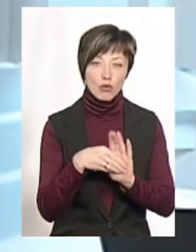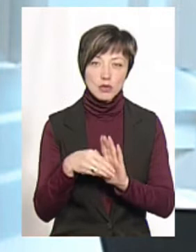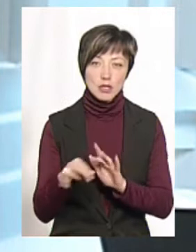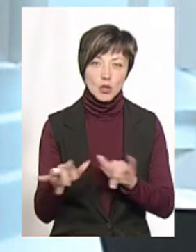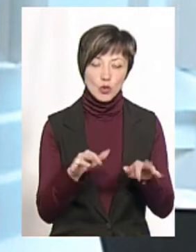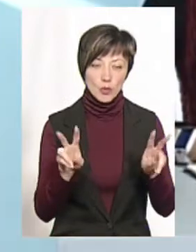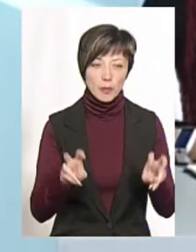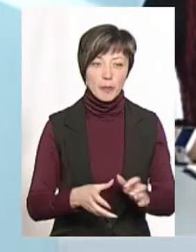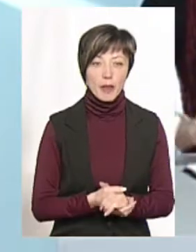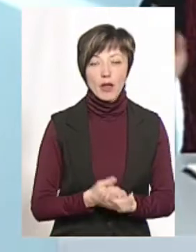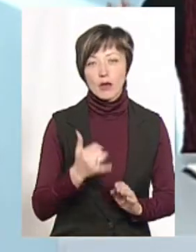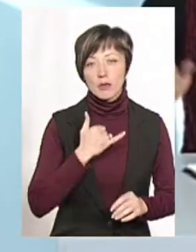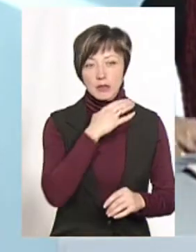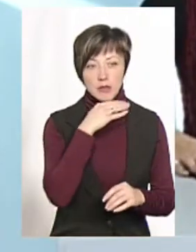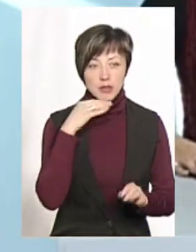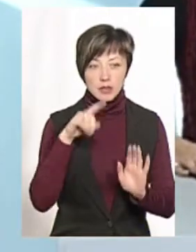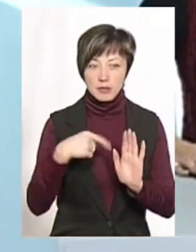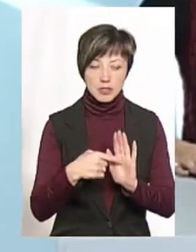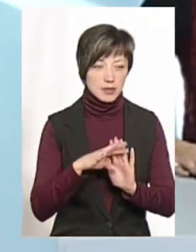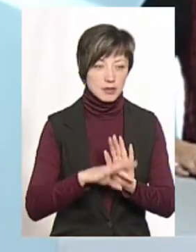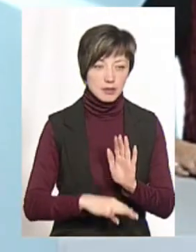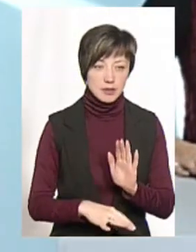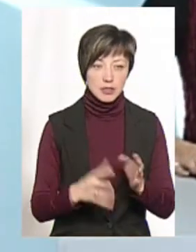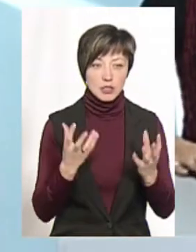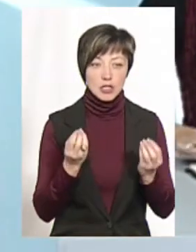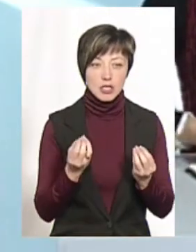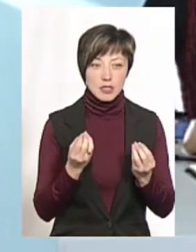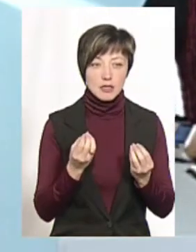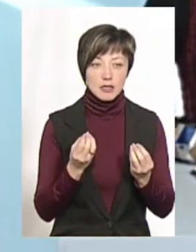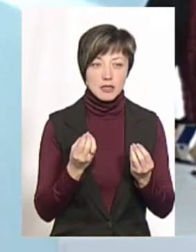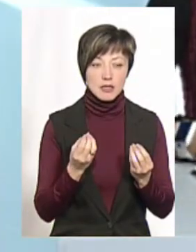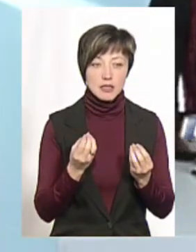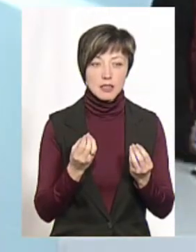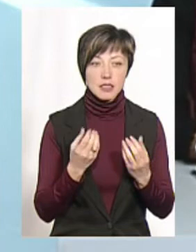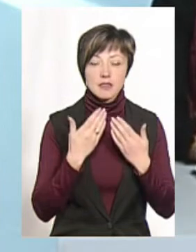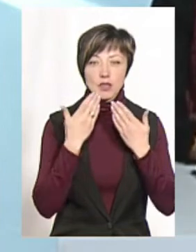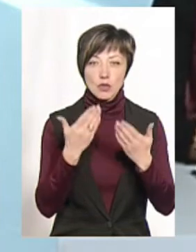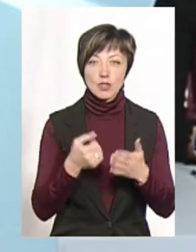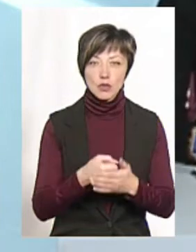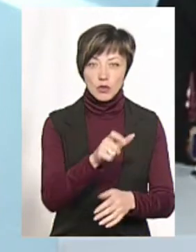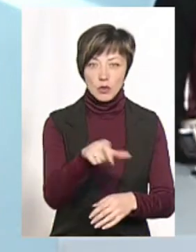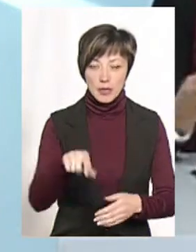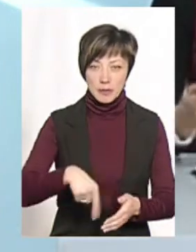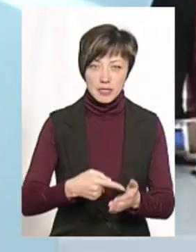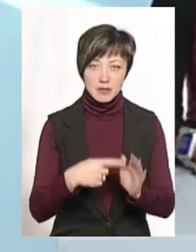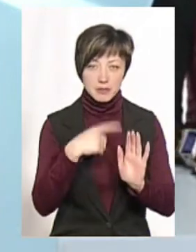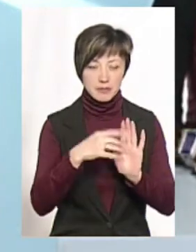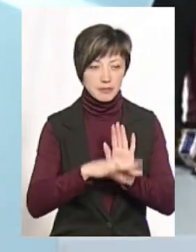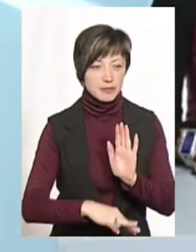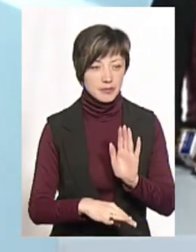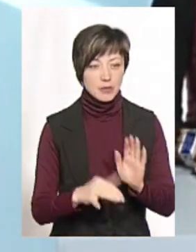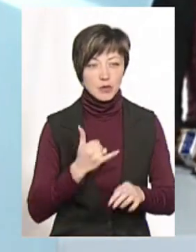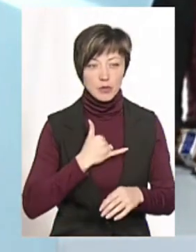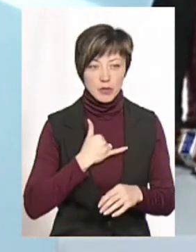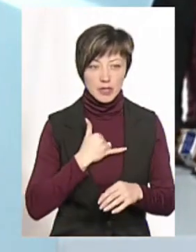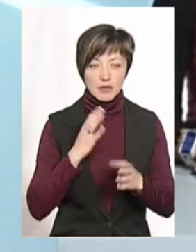вас, Альона. У мене дуже багато запитань, звичайно, тому що я ще звернулася до громадськості міста, щоб вони поставили запитання і в